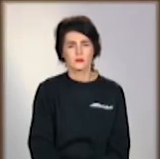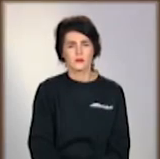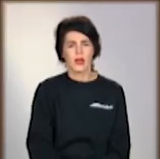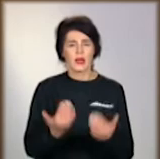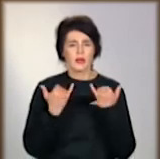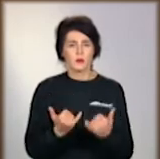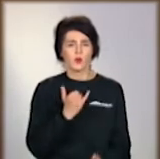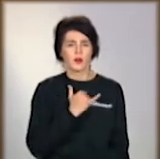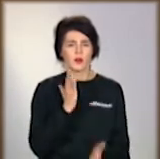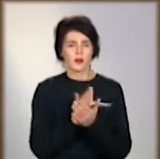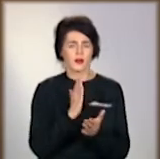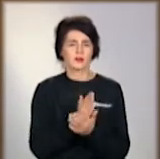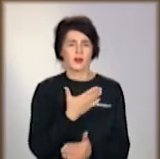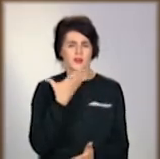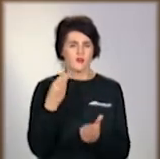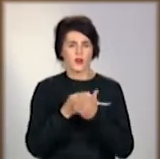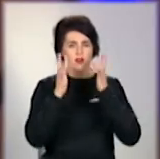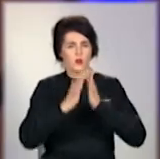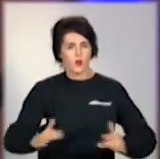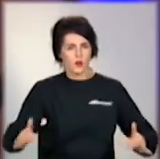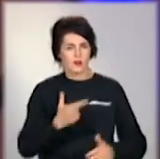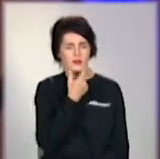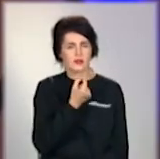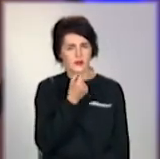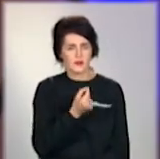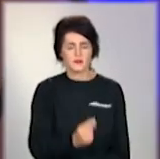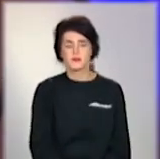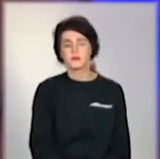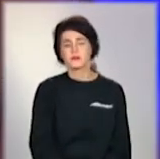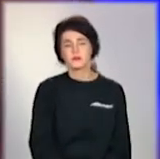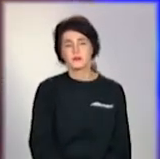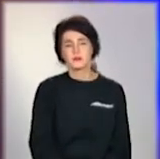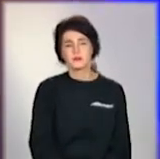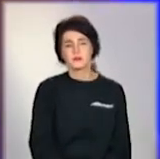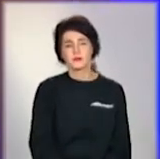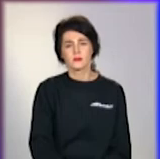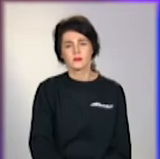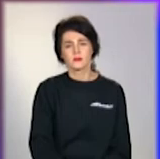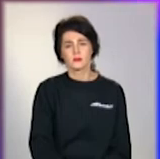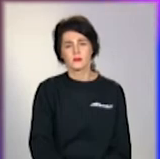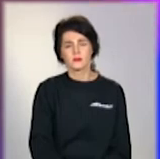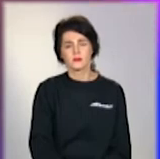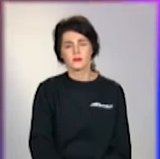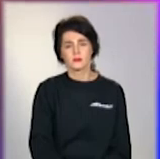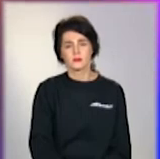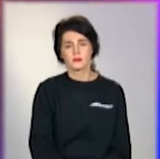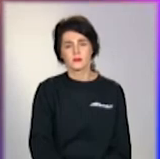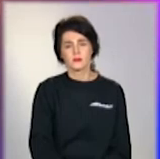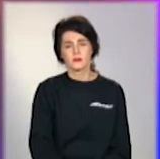Тепер і у нас в офісі новорічна атмосфера. Карина Анциферова, Владислав Борисов, телеканал «Донбас».